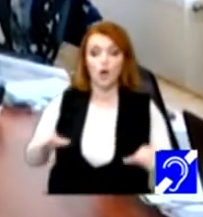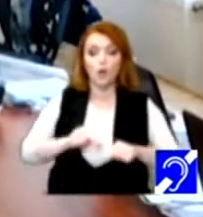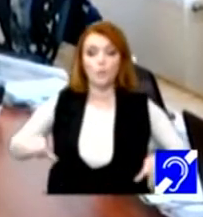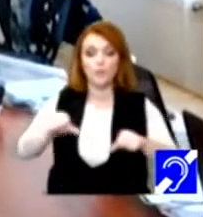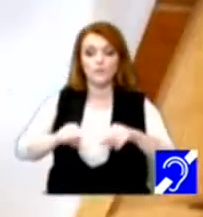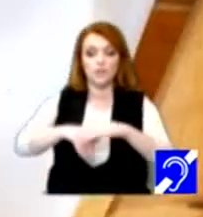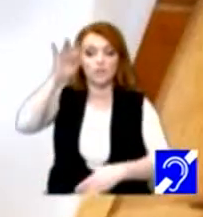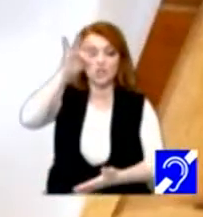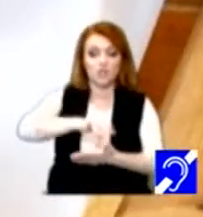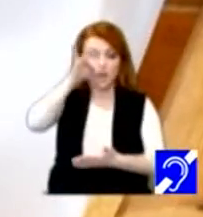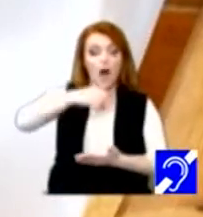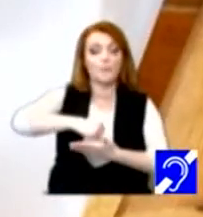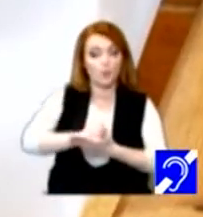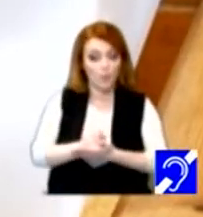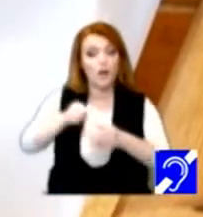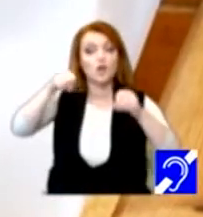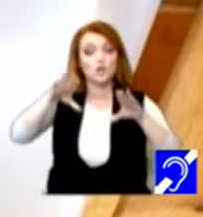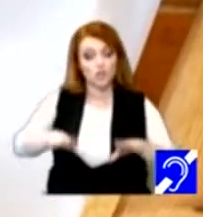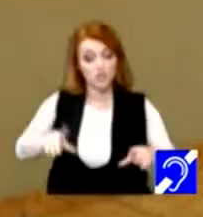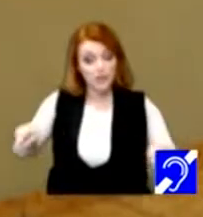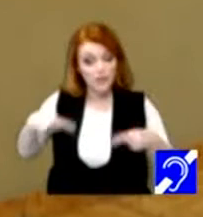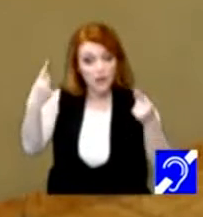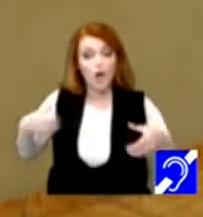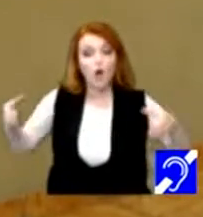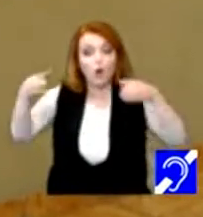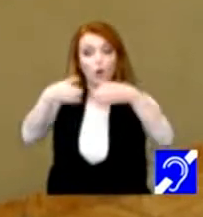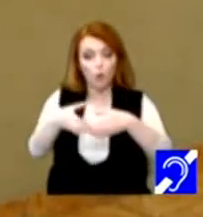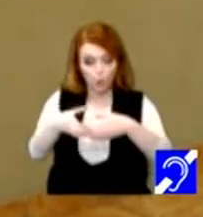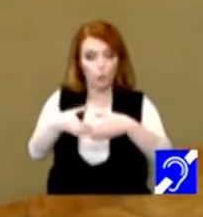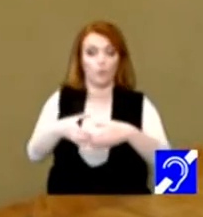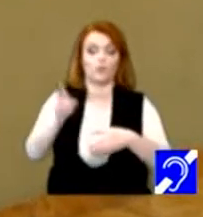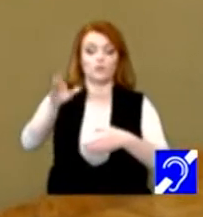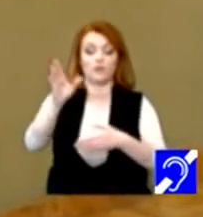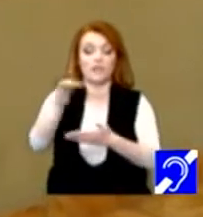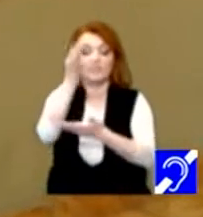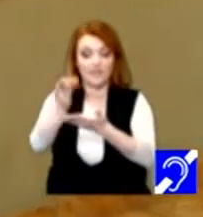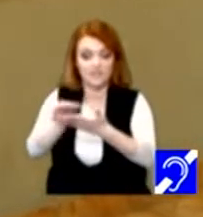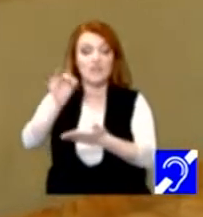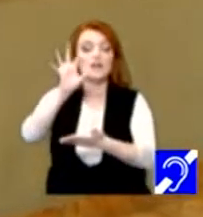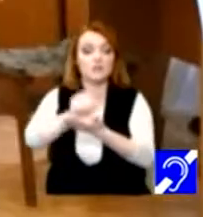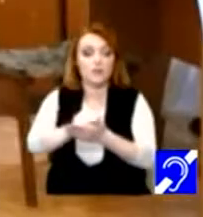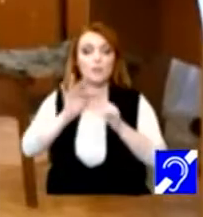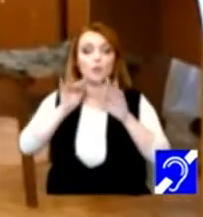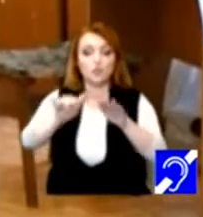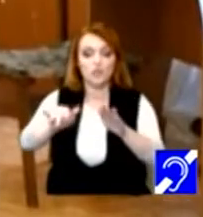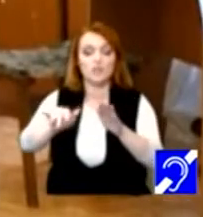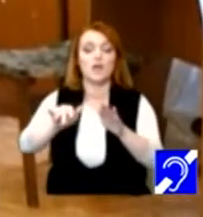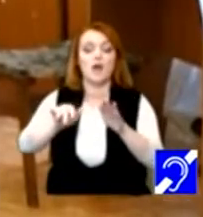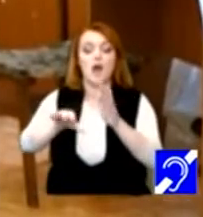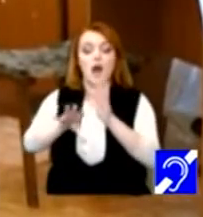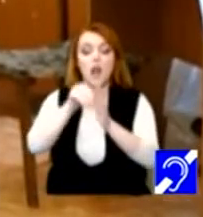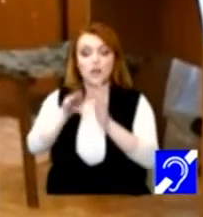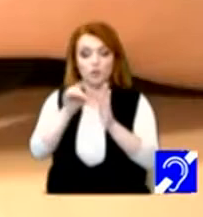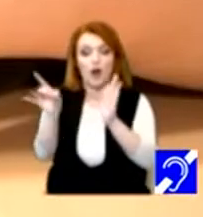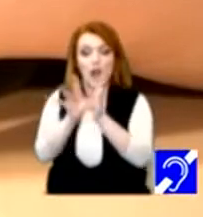Comisia Electorală Centrală a aprobat hotărârea de creare a grupului de lucru în scopul digitalizării procesului electoral. Obiectivul CEC este să le